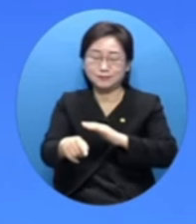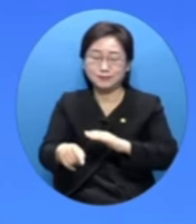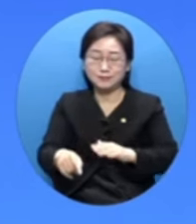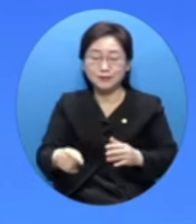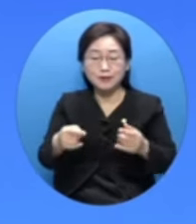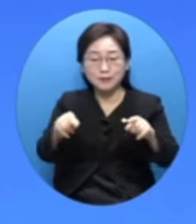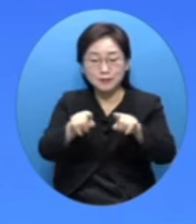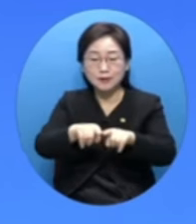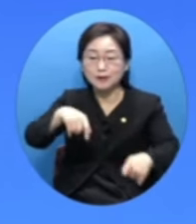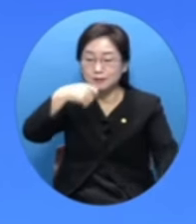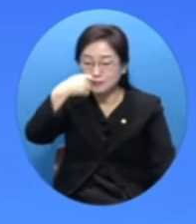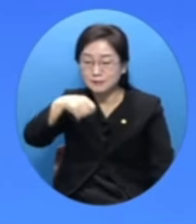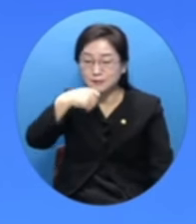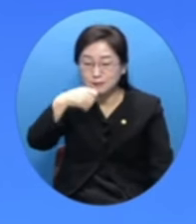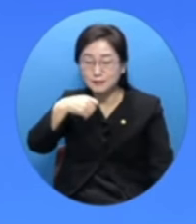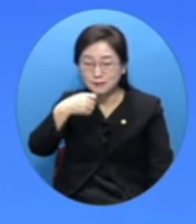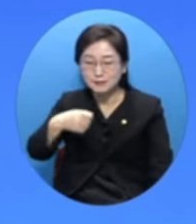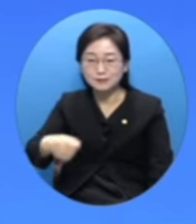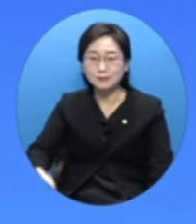함께 식사를 하셨습니다.